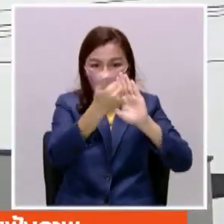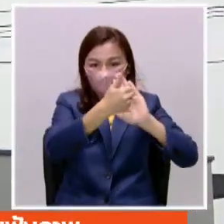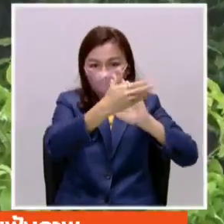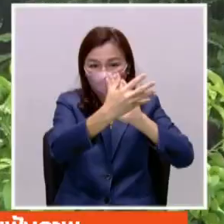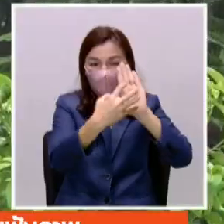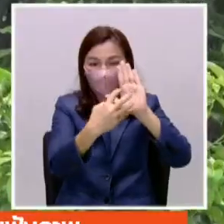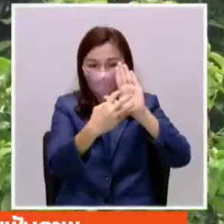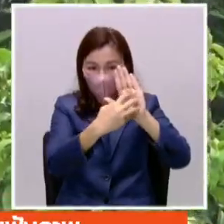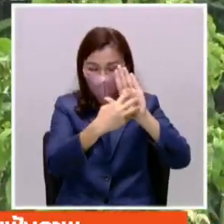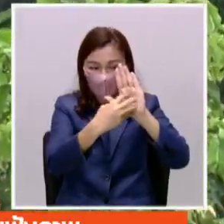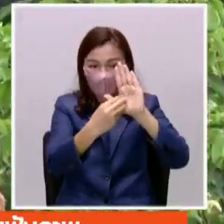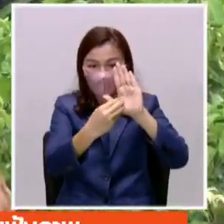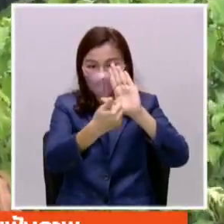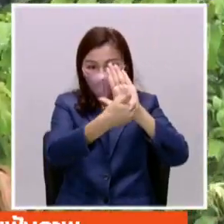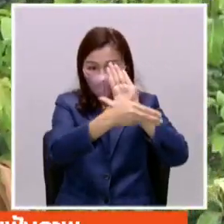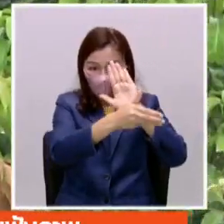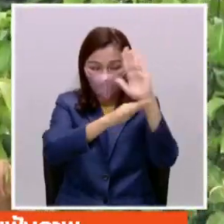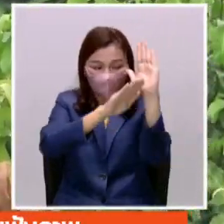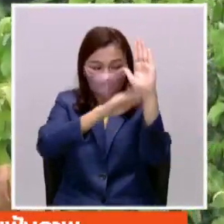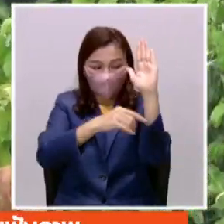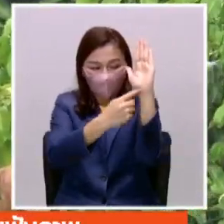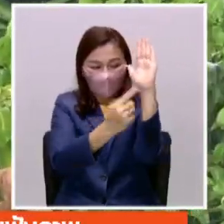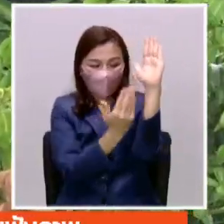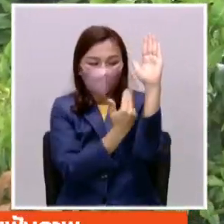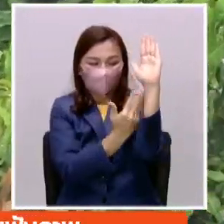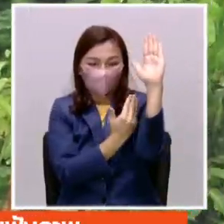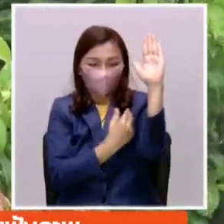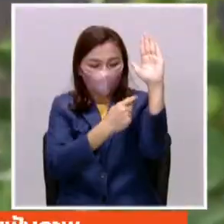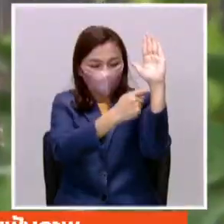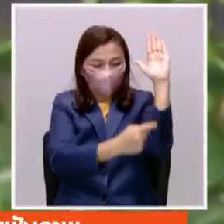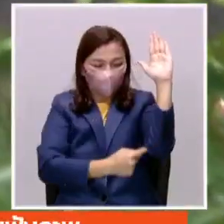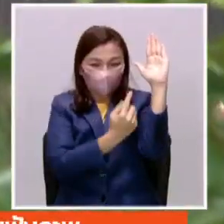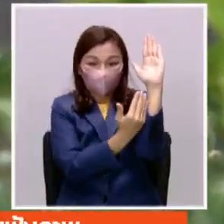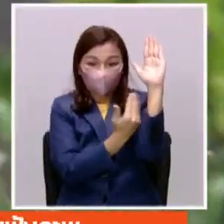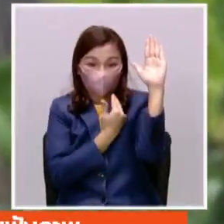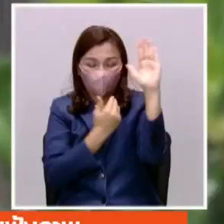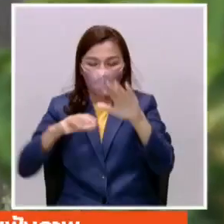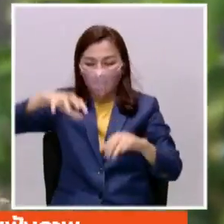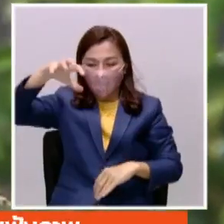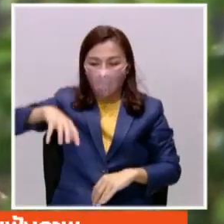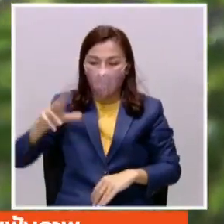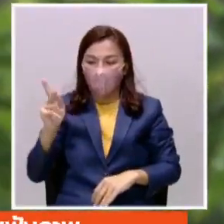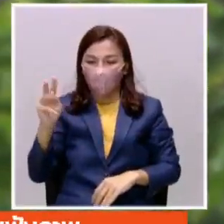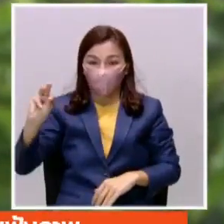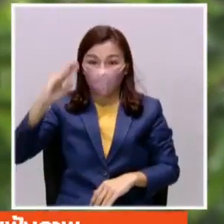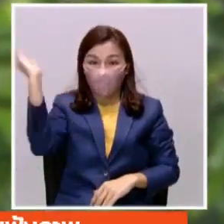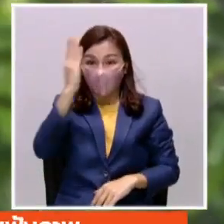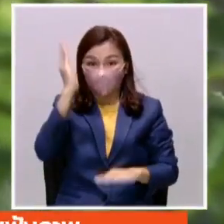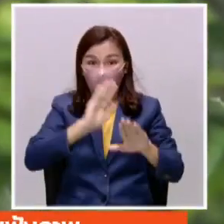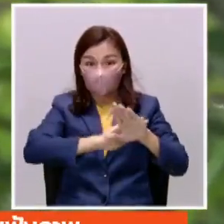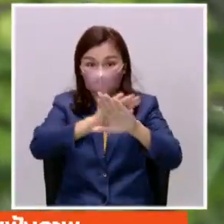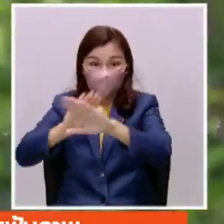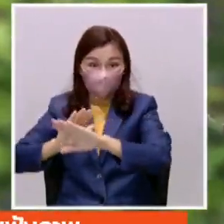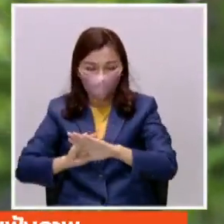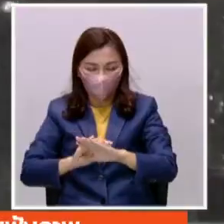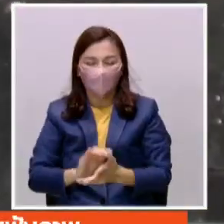ภาคกลางภาคตะวันออกและภาคใต้ฝั่งตะวันตกดังนั้นกรมอุตุประกาศเตือนมานะคะประชาชนที่อยู่ในบริเวณดัง